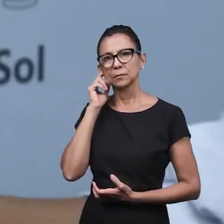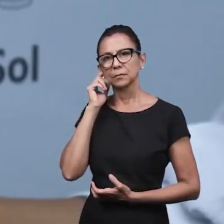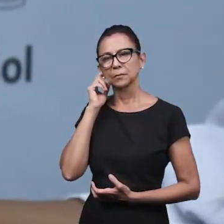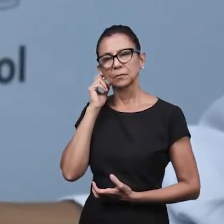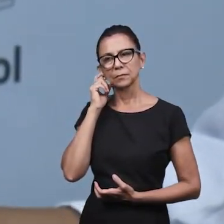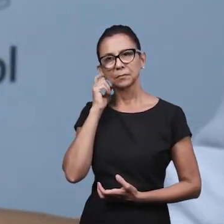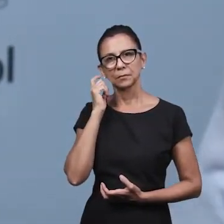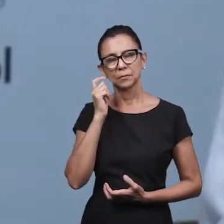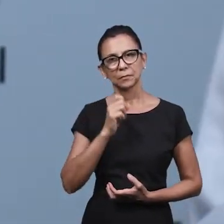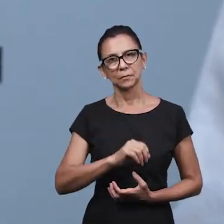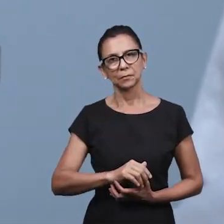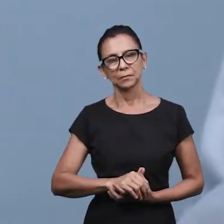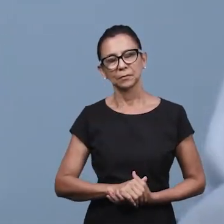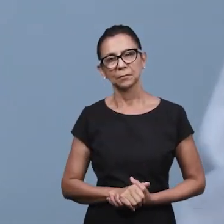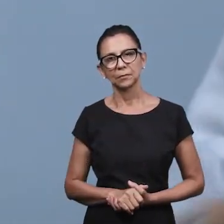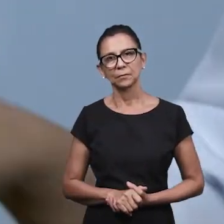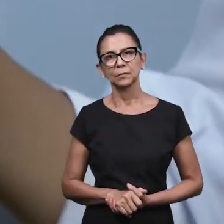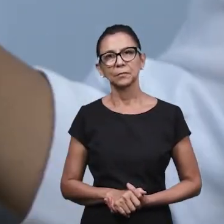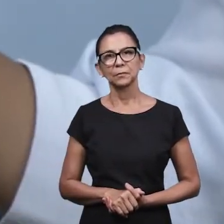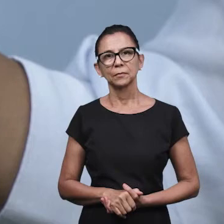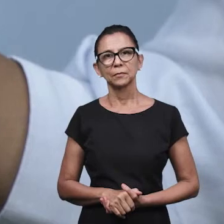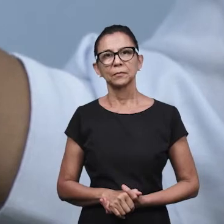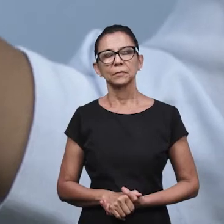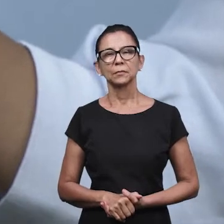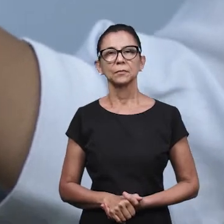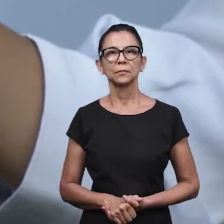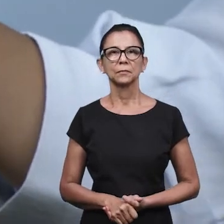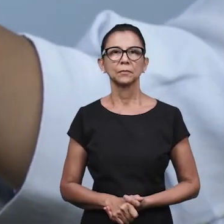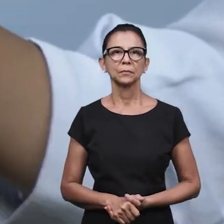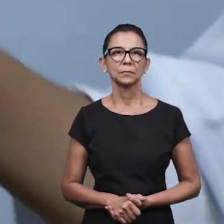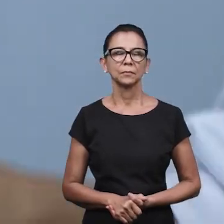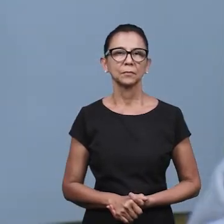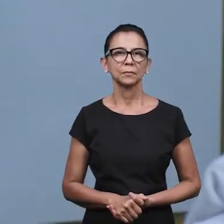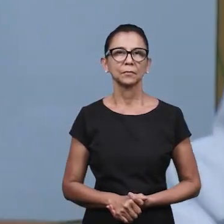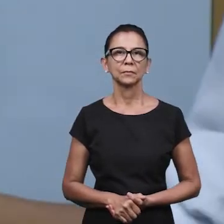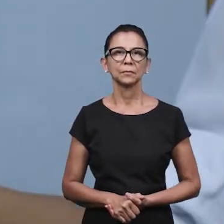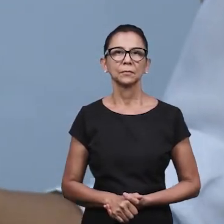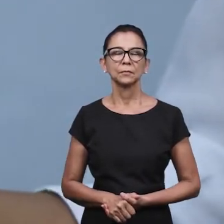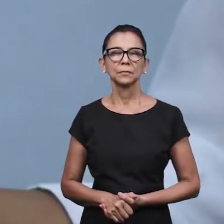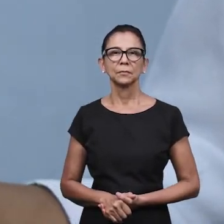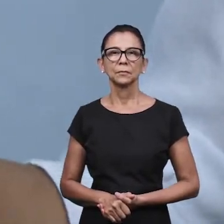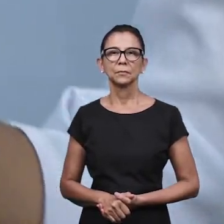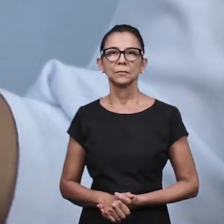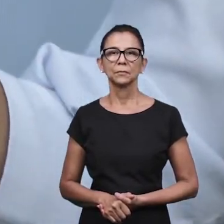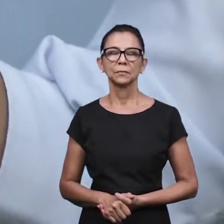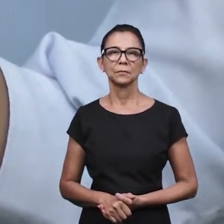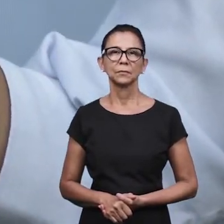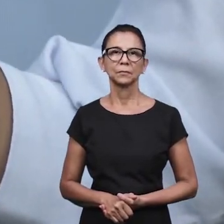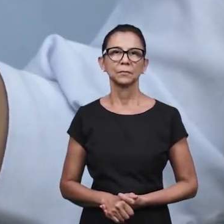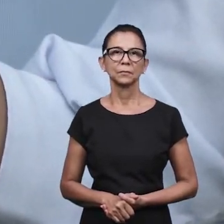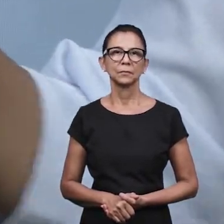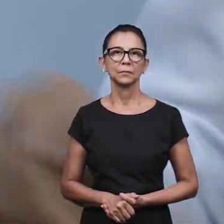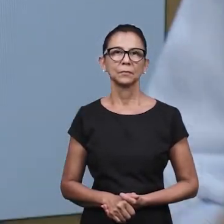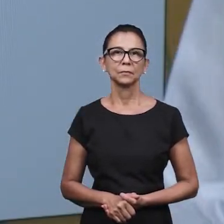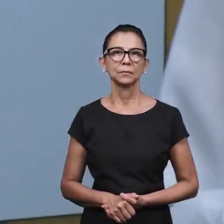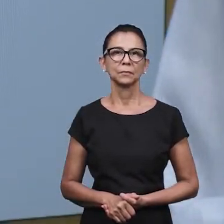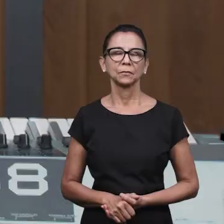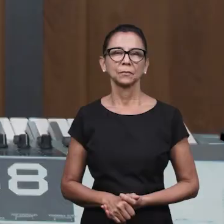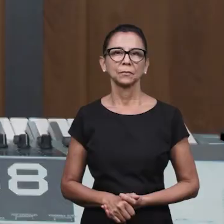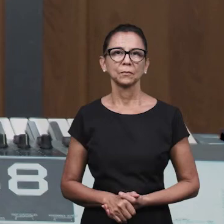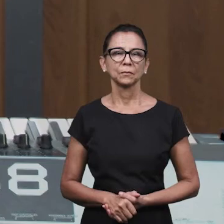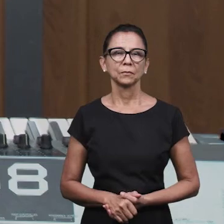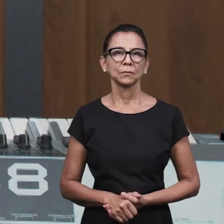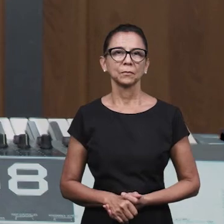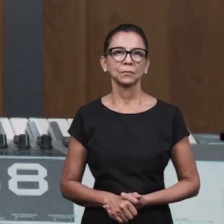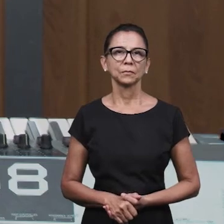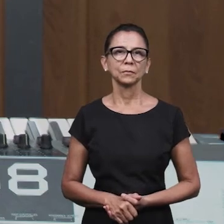un trou de devant plus celui de derrière, le do, le deuxième trou ici, plus le derrière bouché, le ré,